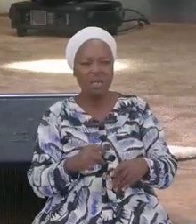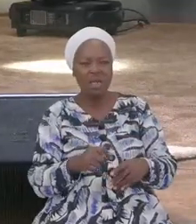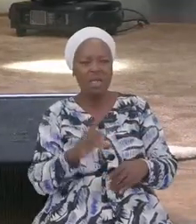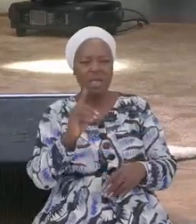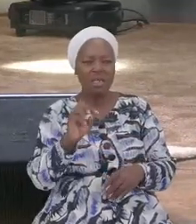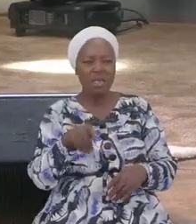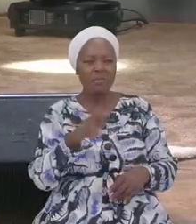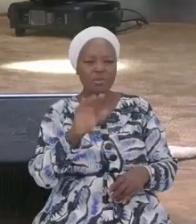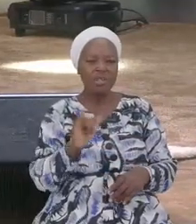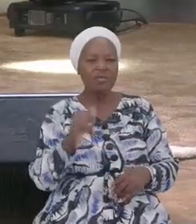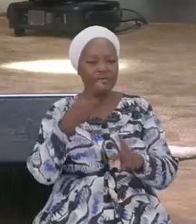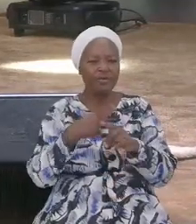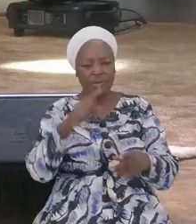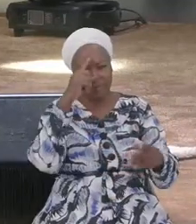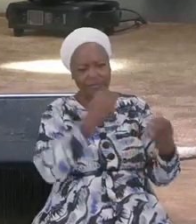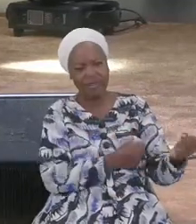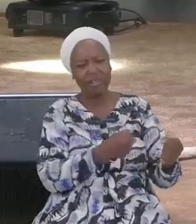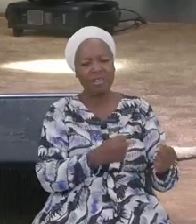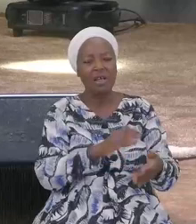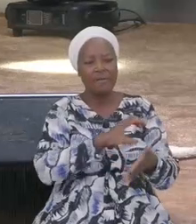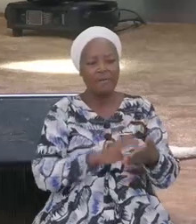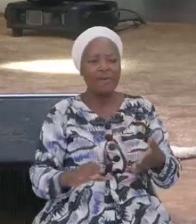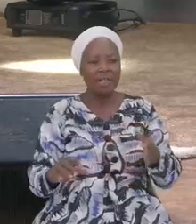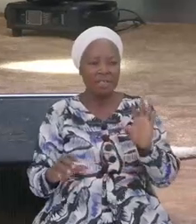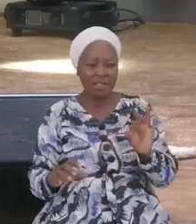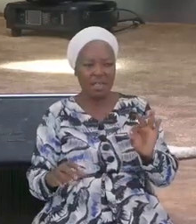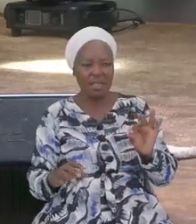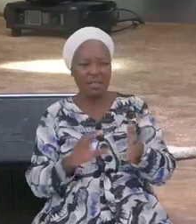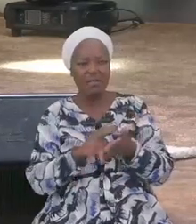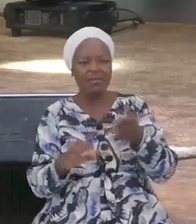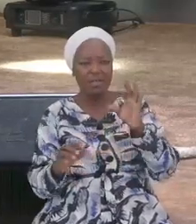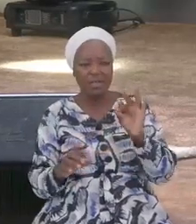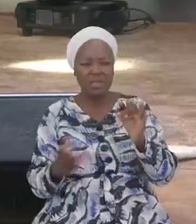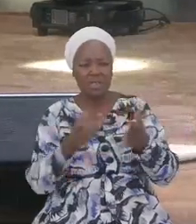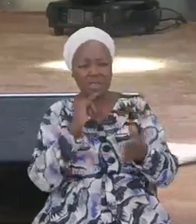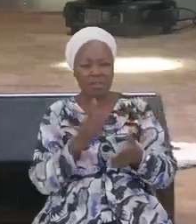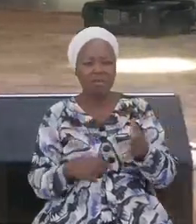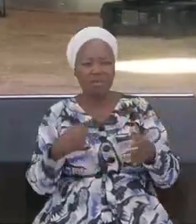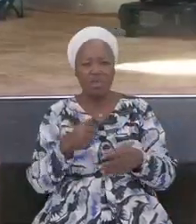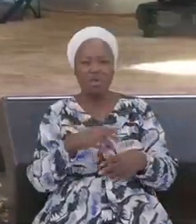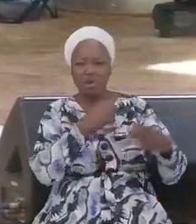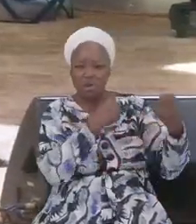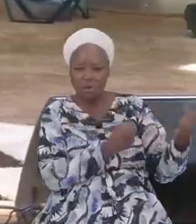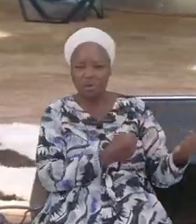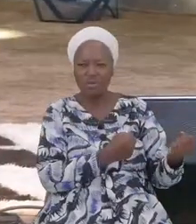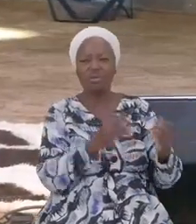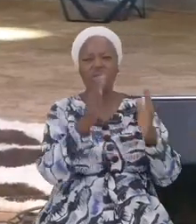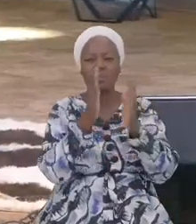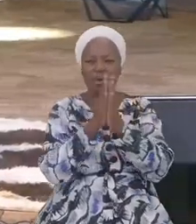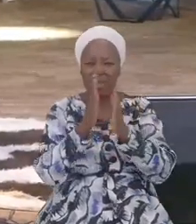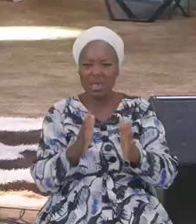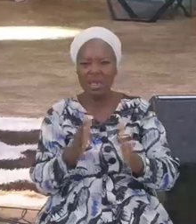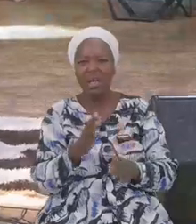Verset 9 maintenant. C'est de quoi nous parlons maintenant. la prière courageuse. Et